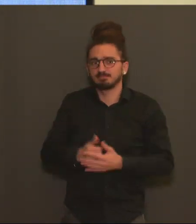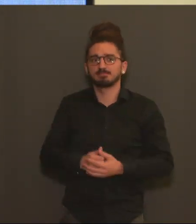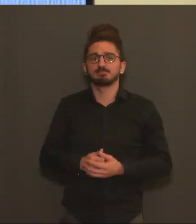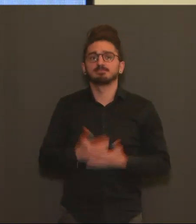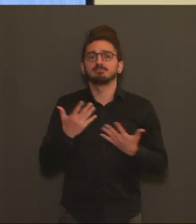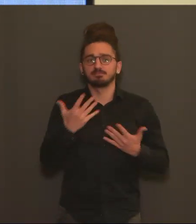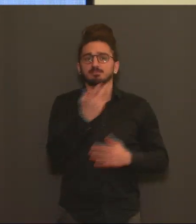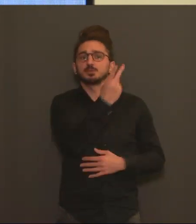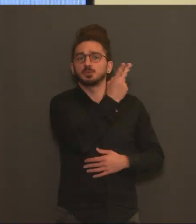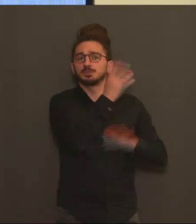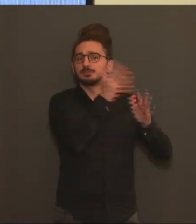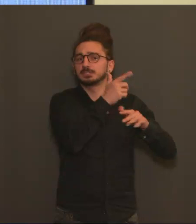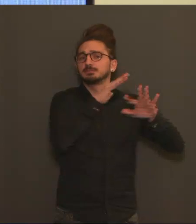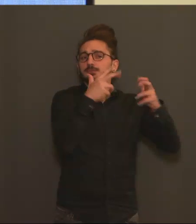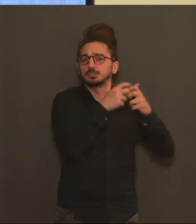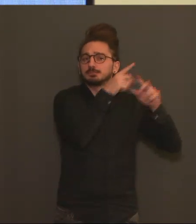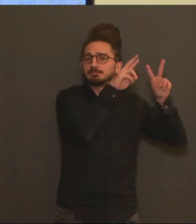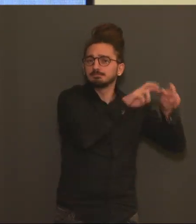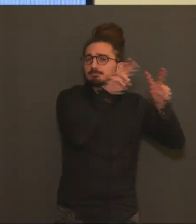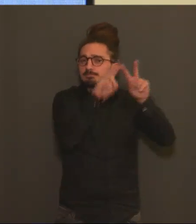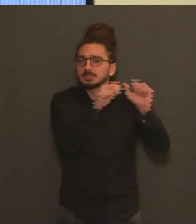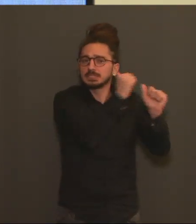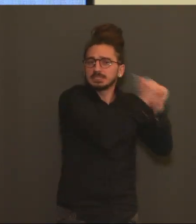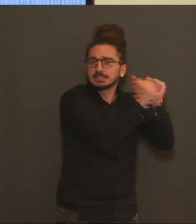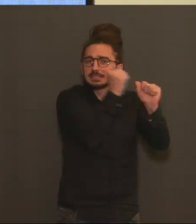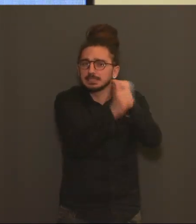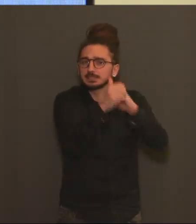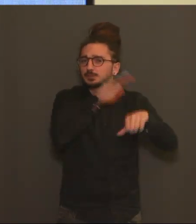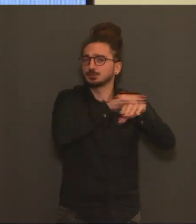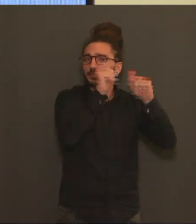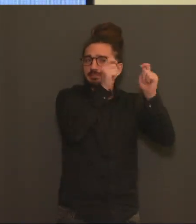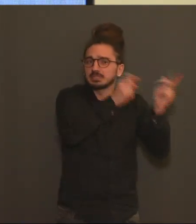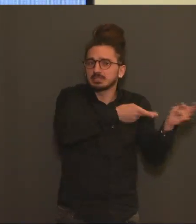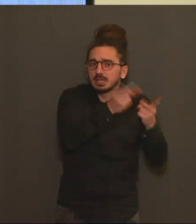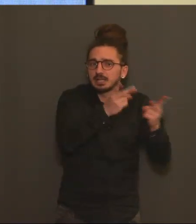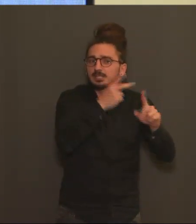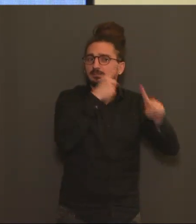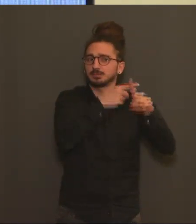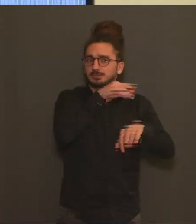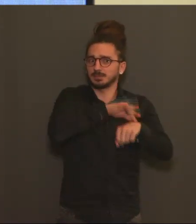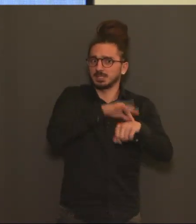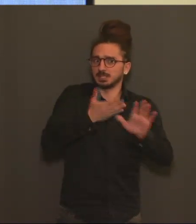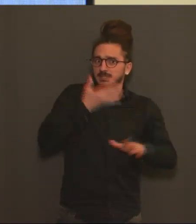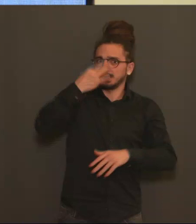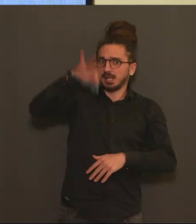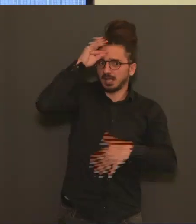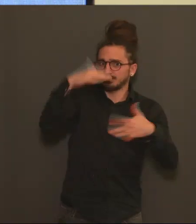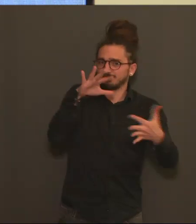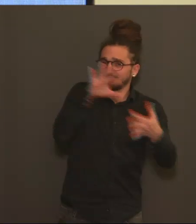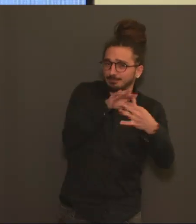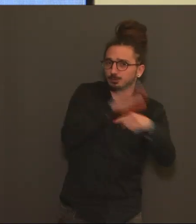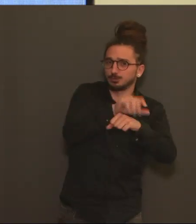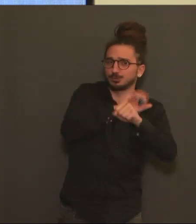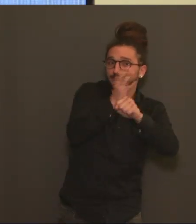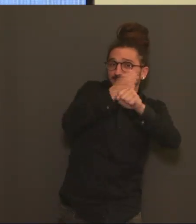taux d'hospitalisation et de maladies graves liées à la variante dite britannique était plus importante que par rapport